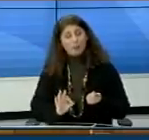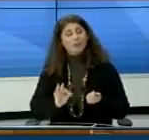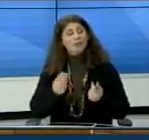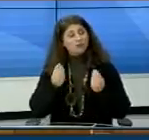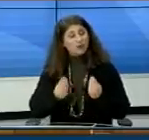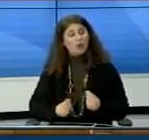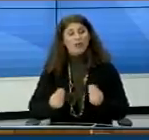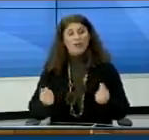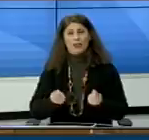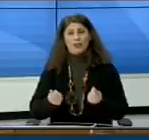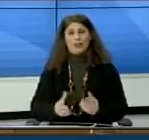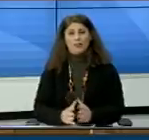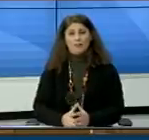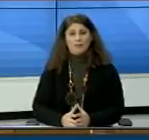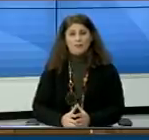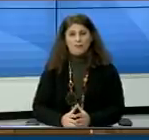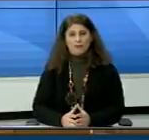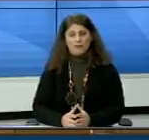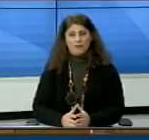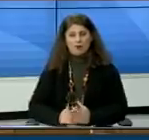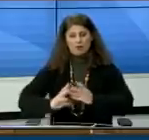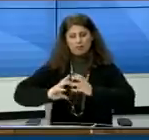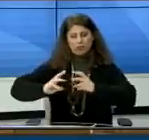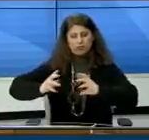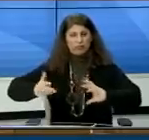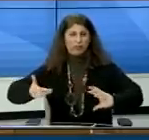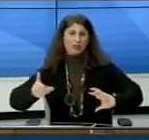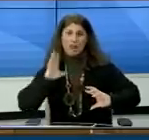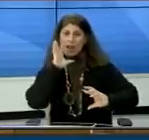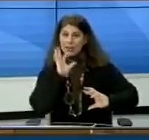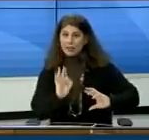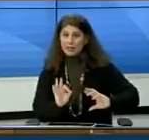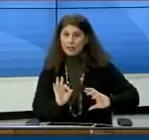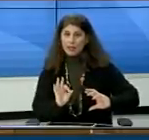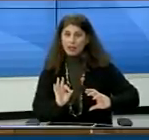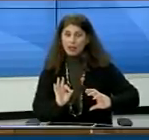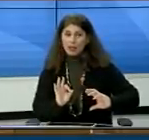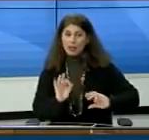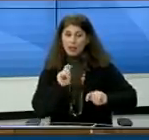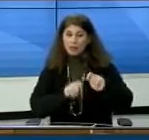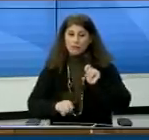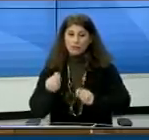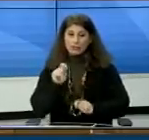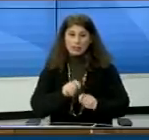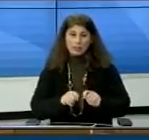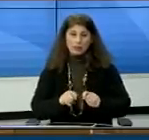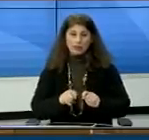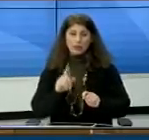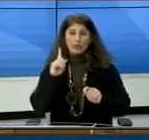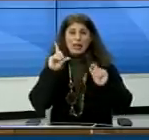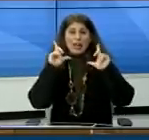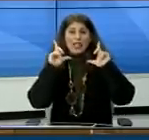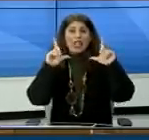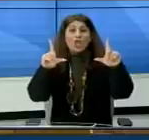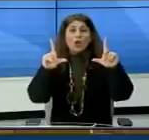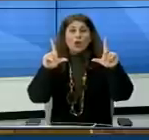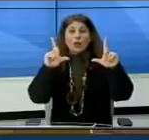καλά, να διαστρέφει την αλήθεια κατασκευάζοντας μία